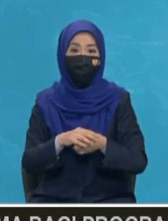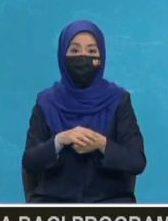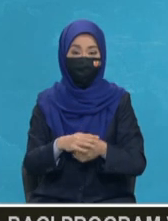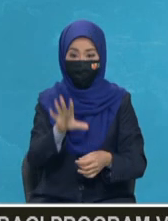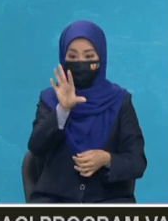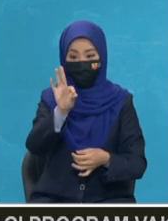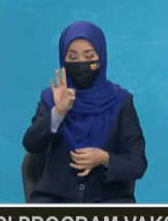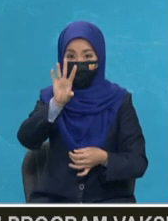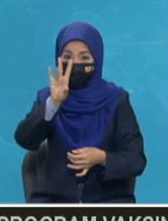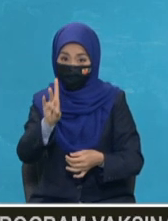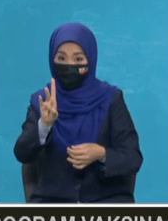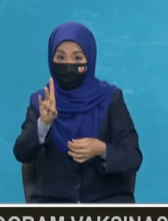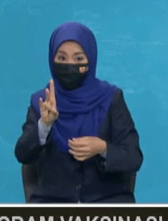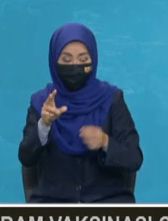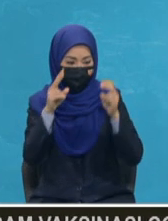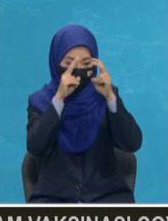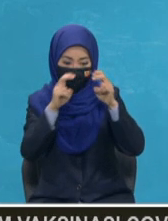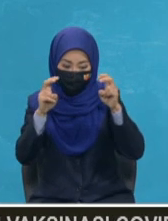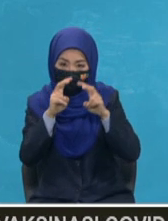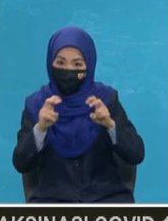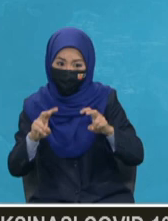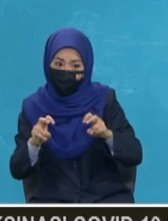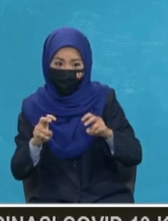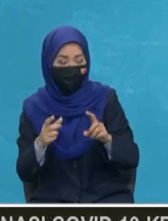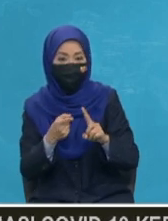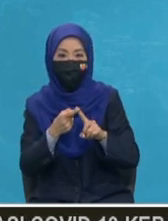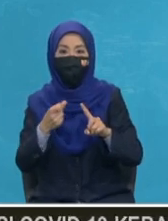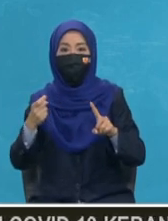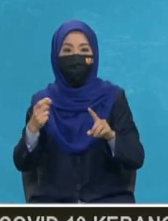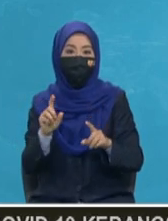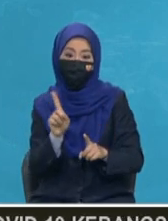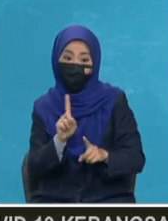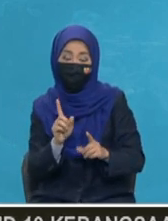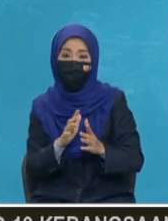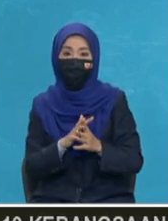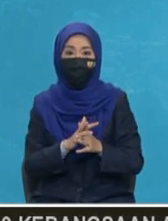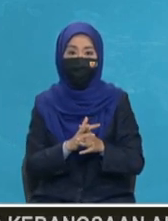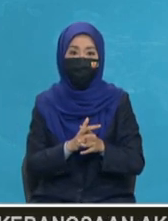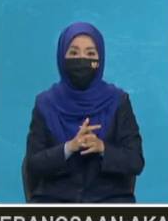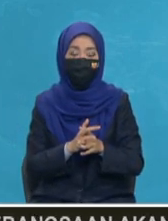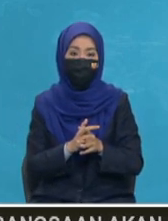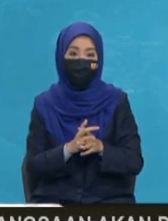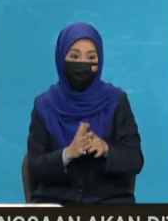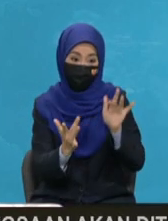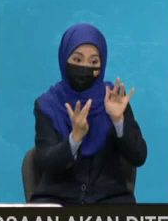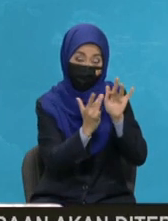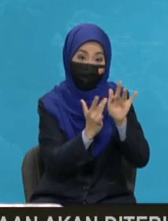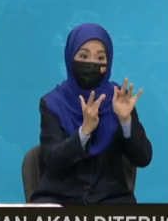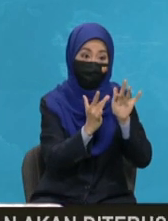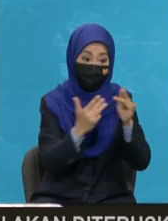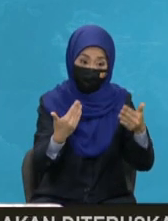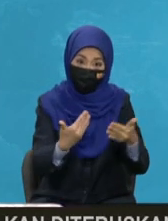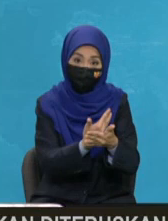itu 97cc adalah masih dalam sehatan bagi menempati Sumbar jangkitan Pengasinan kontek bagi semua